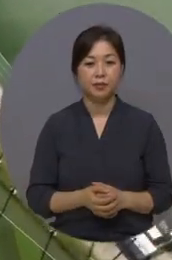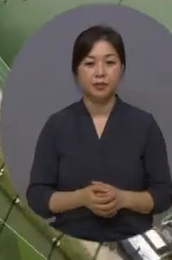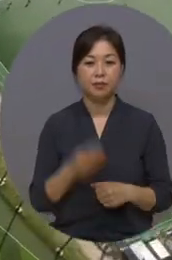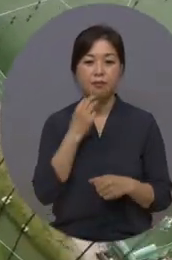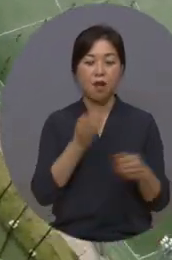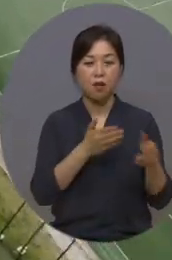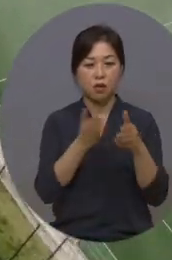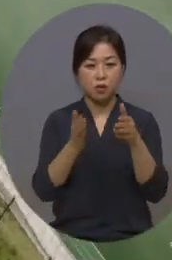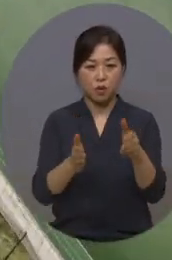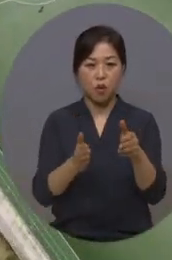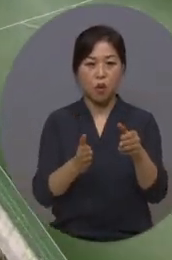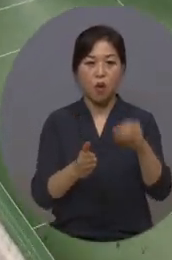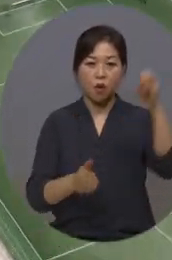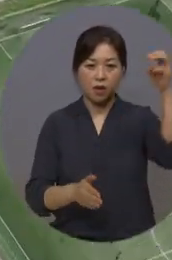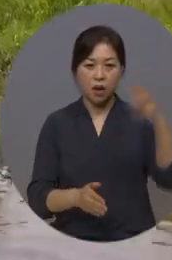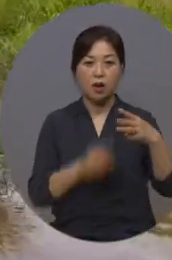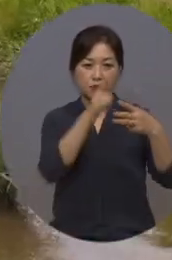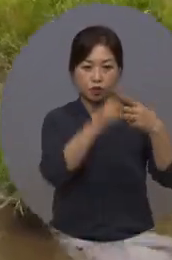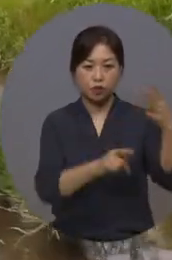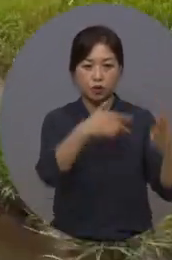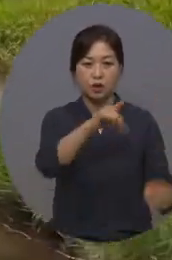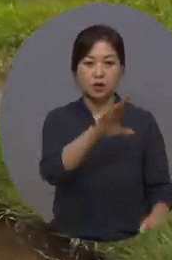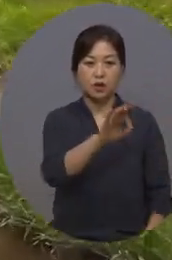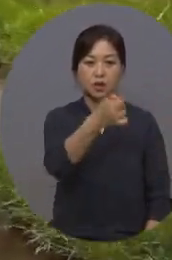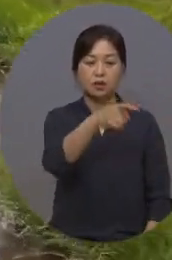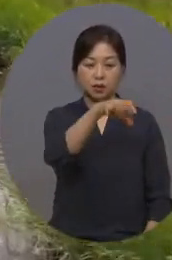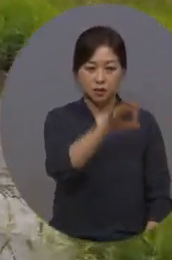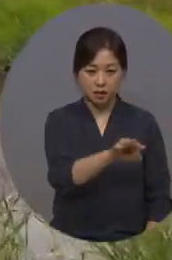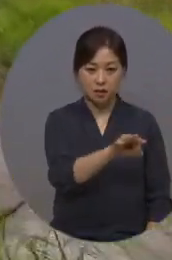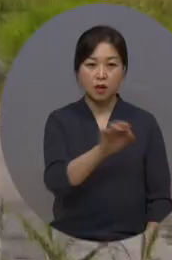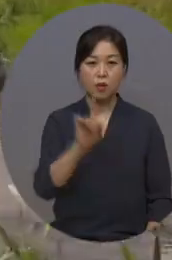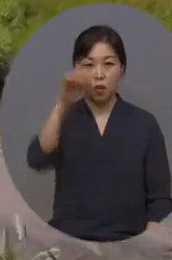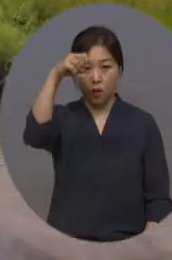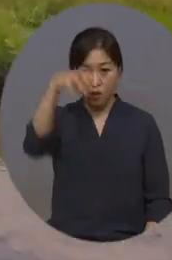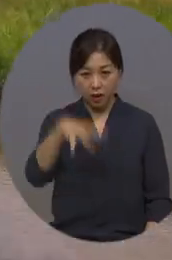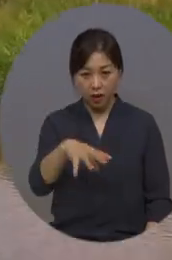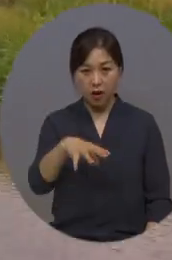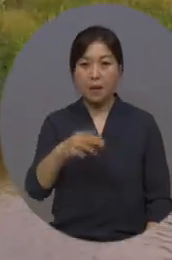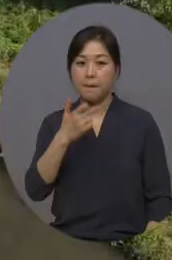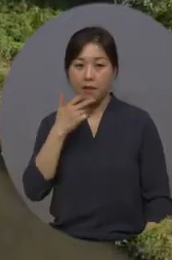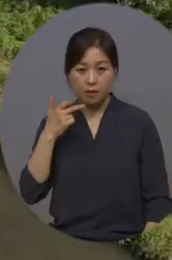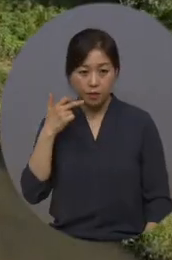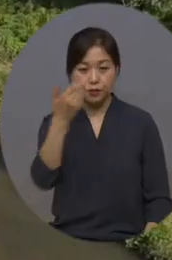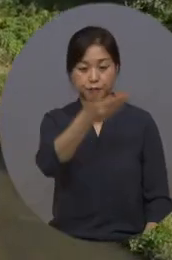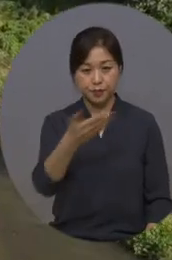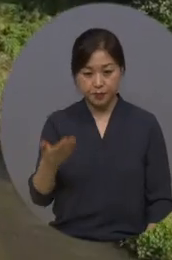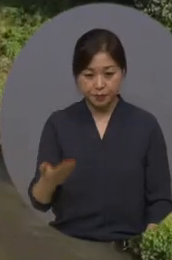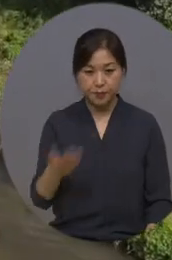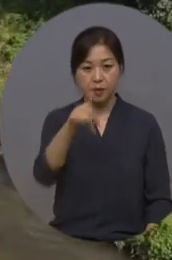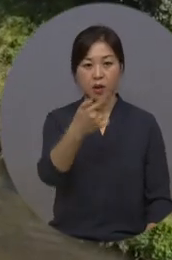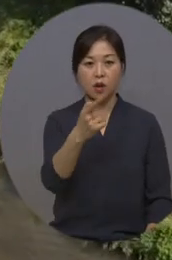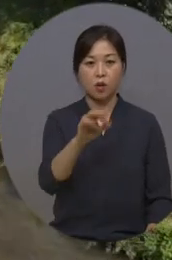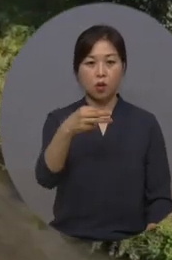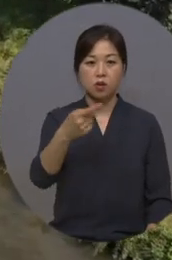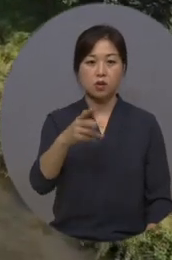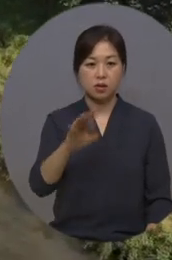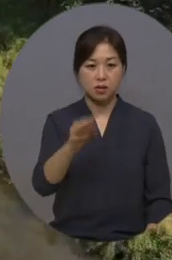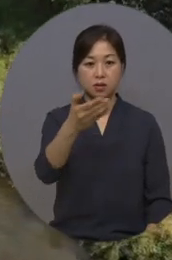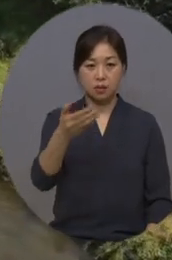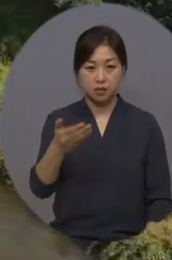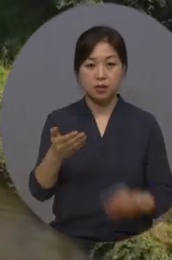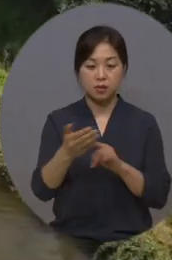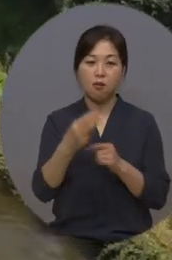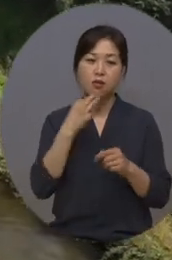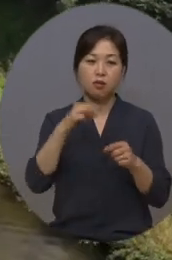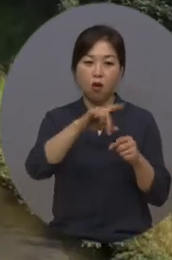경기도 양주시 장흥면에서 발원하여 고양시와 파주시를 구비울러 한강 하구까지 이른 공릉천은 수도권